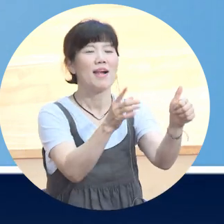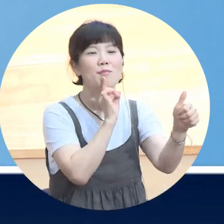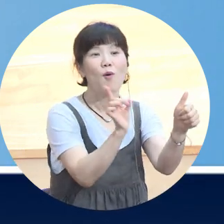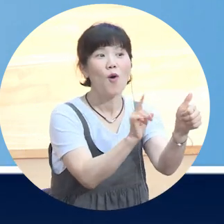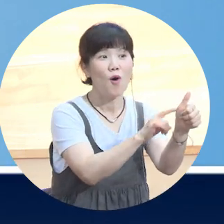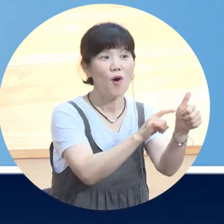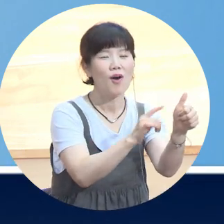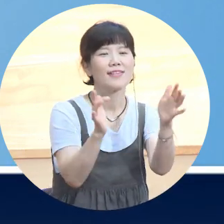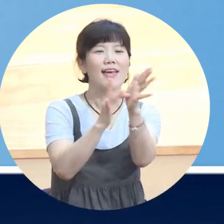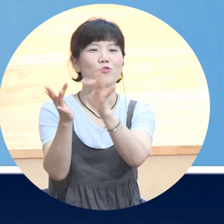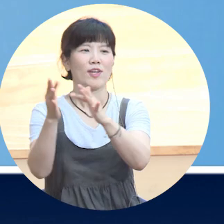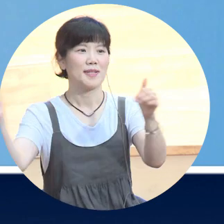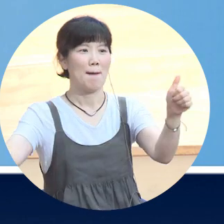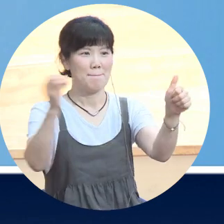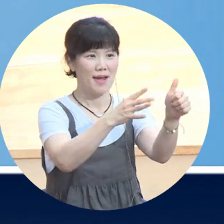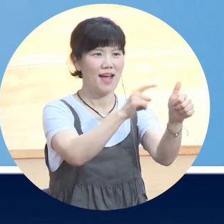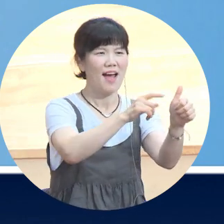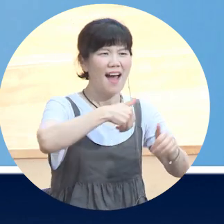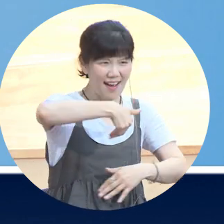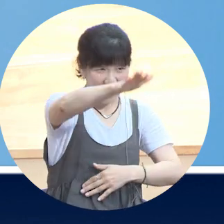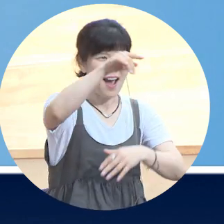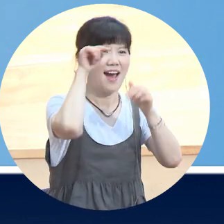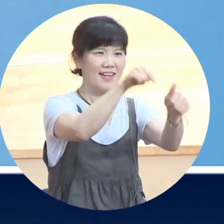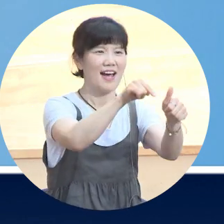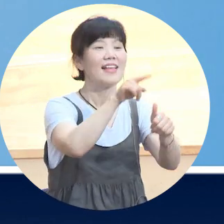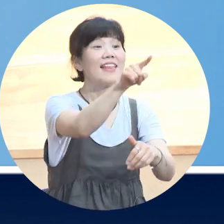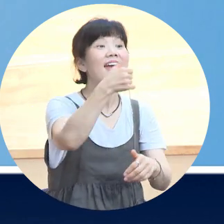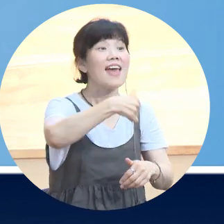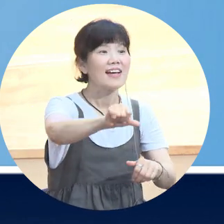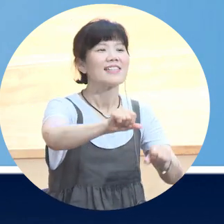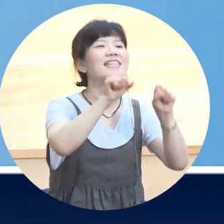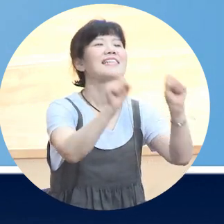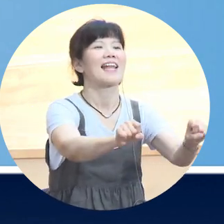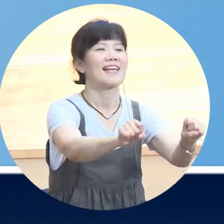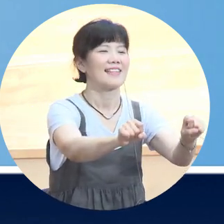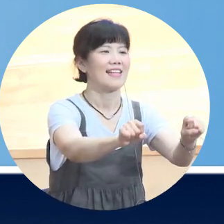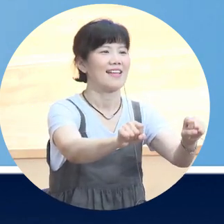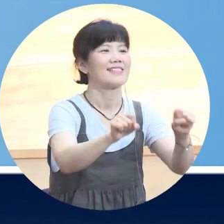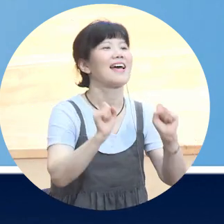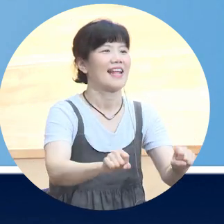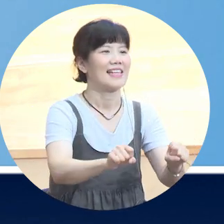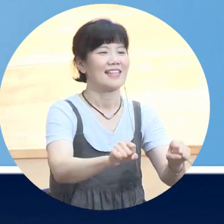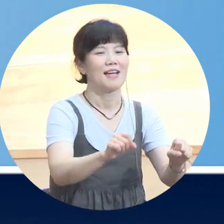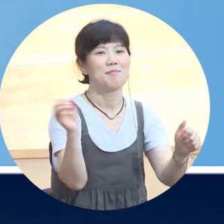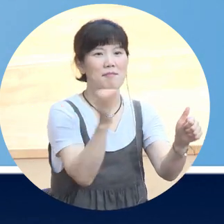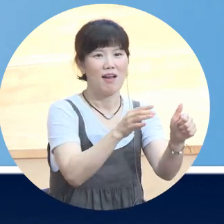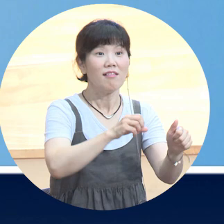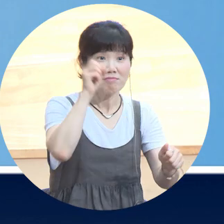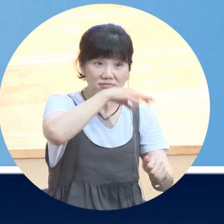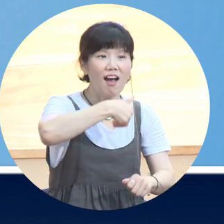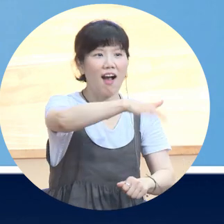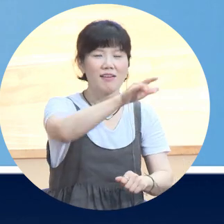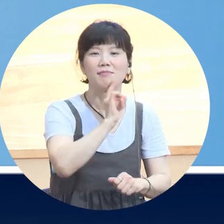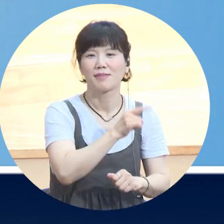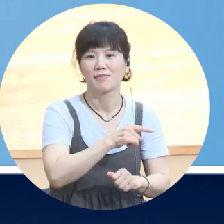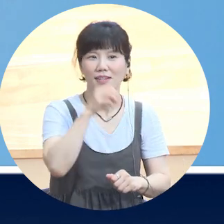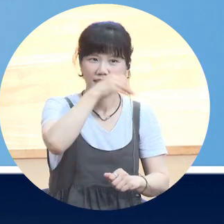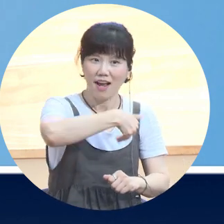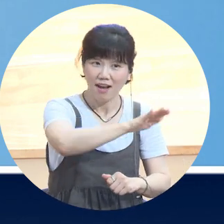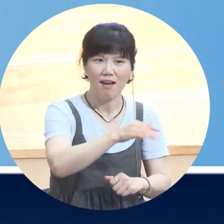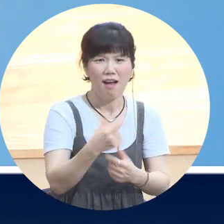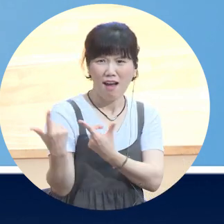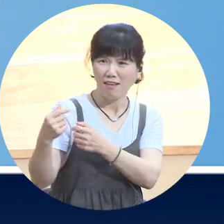가라 네 아들이 살아있다 하시니 그냥 가네요 아니 지금 같이 가달라고 많은